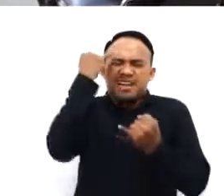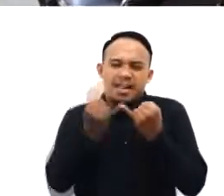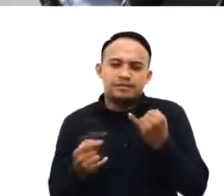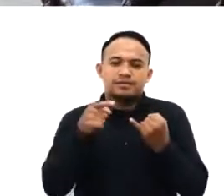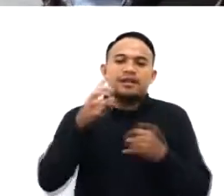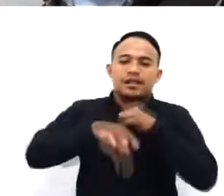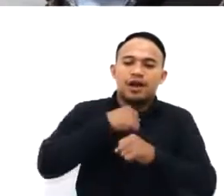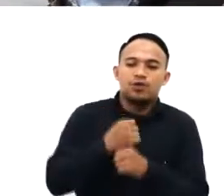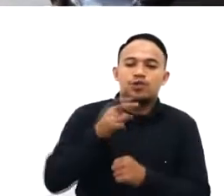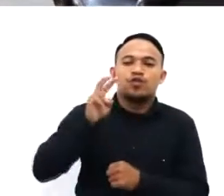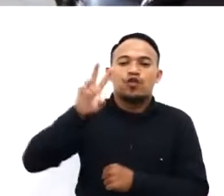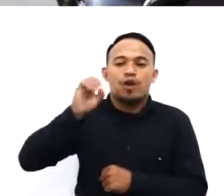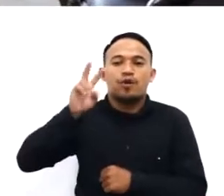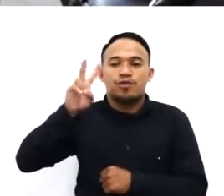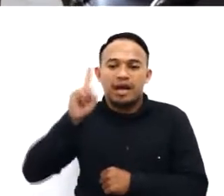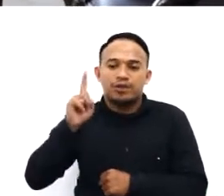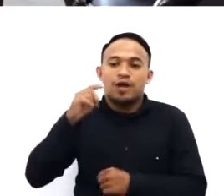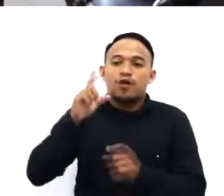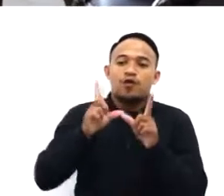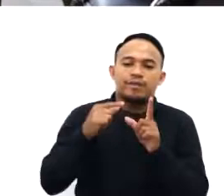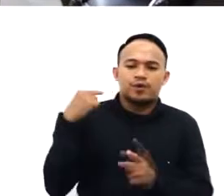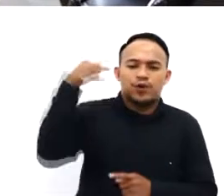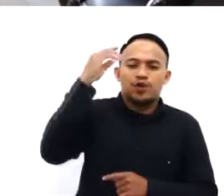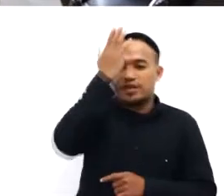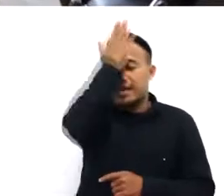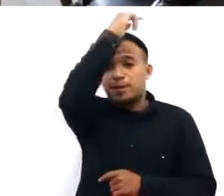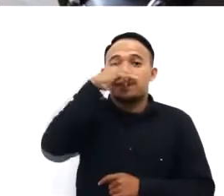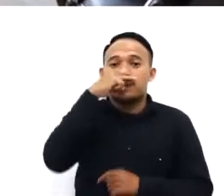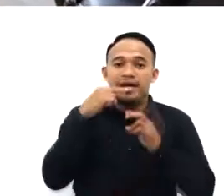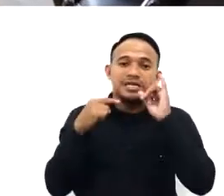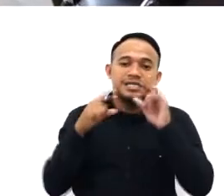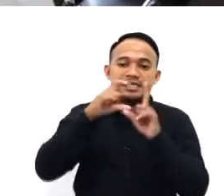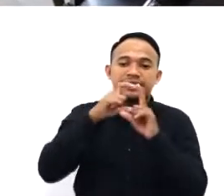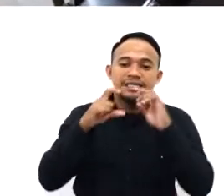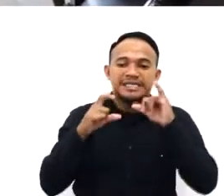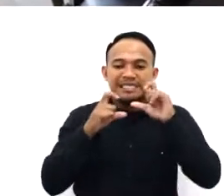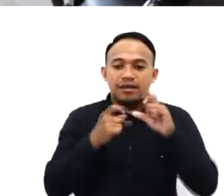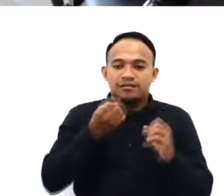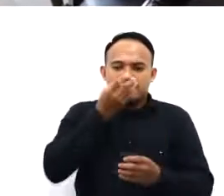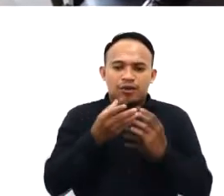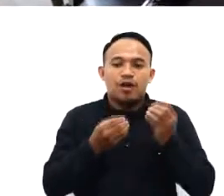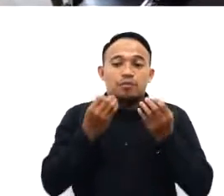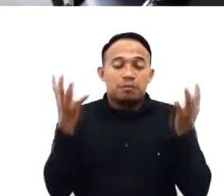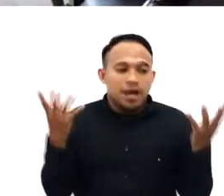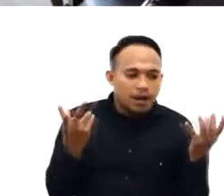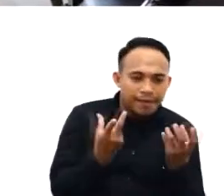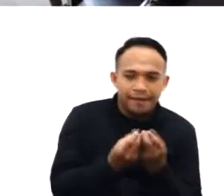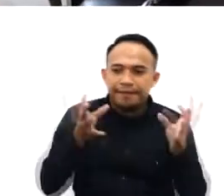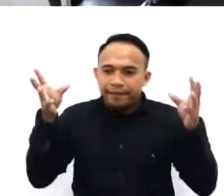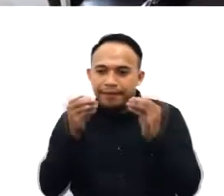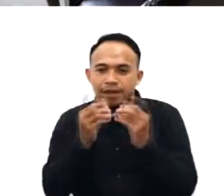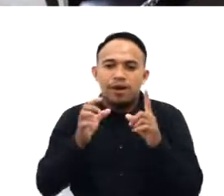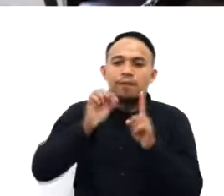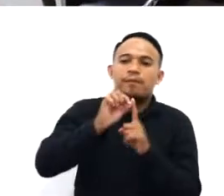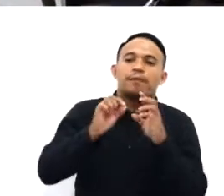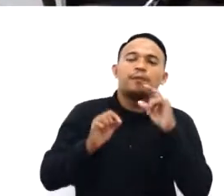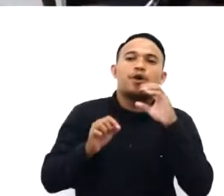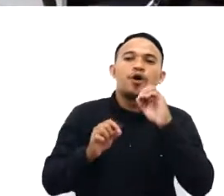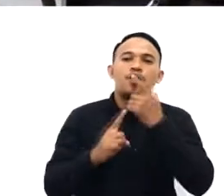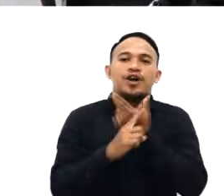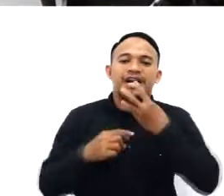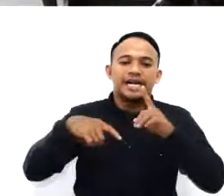Jelang berakhirnya tahun anggaran 2021, Wakil Gubernur Gorontalo Haji Idris Rahim